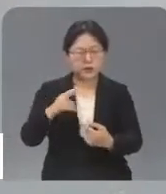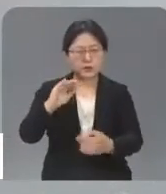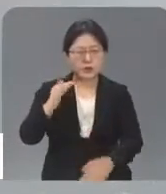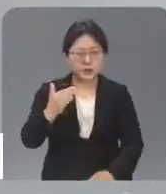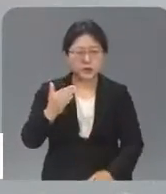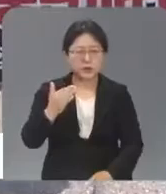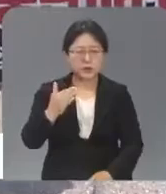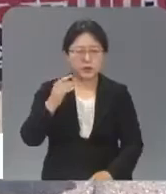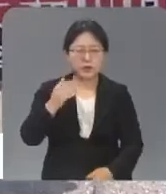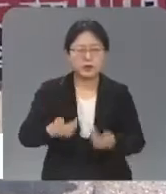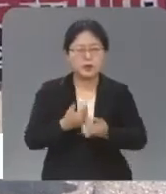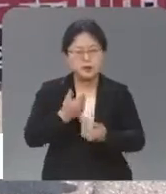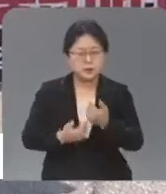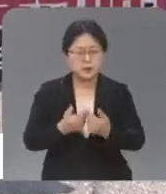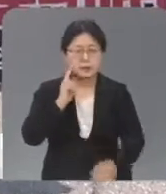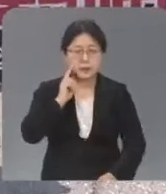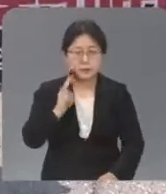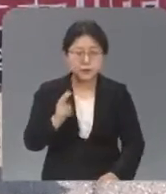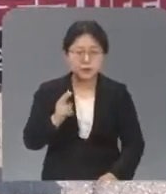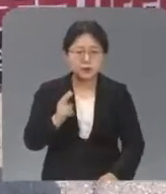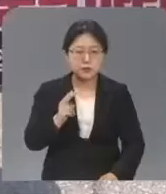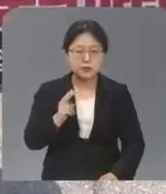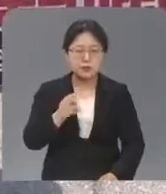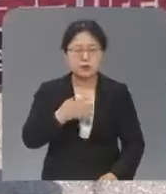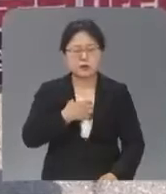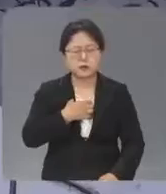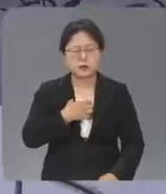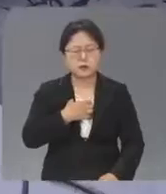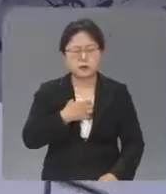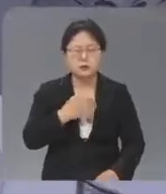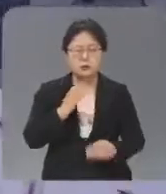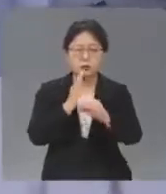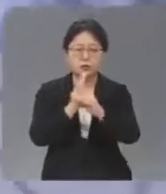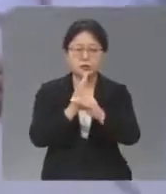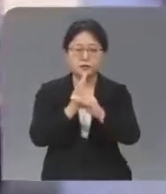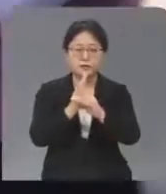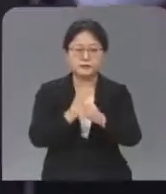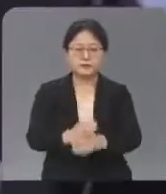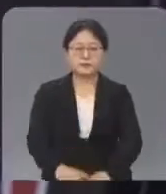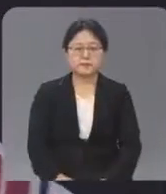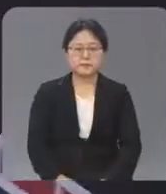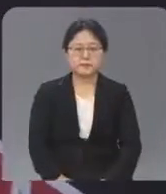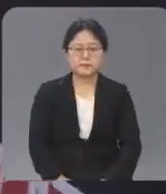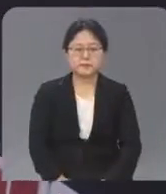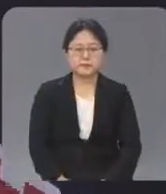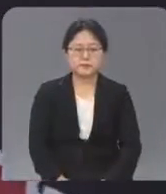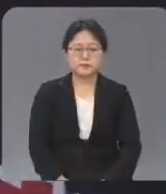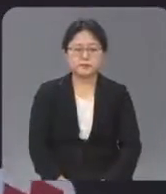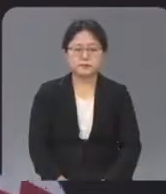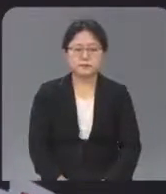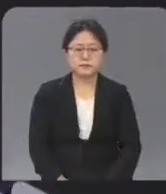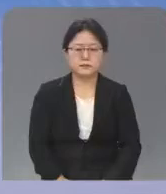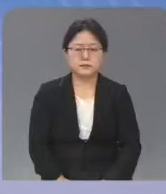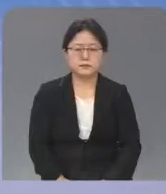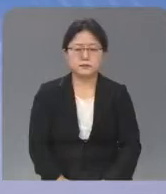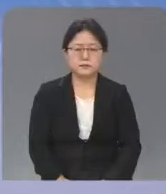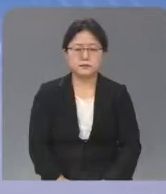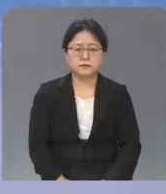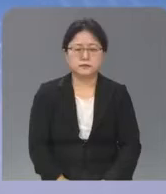SRF 열병합발전소. 지난 4월 법원 1심 판결을 계기로 4년여 만에 가동에 들어갔지만 고용연료 침출수